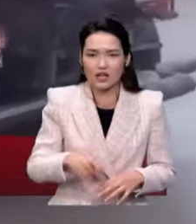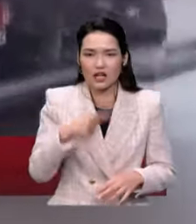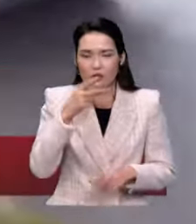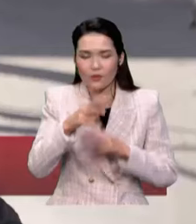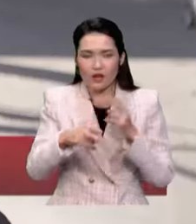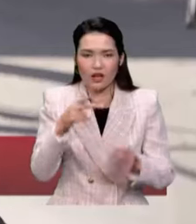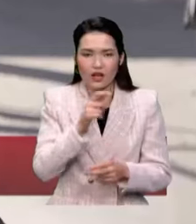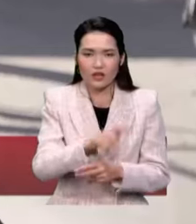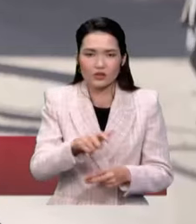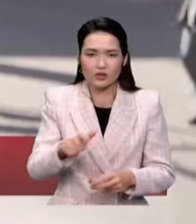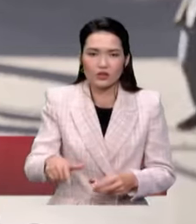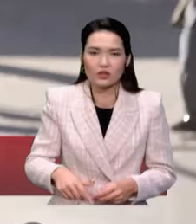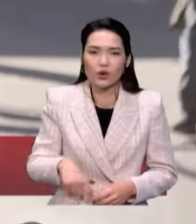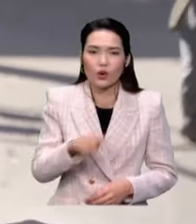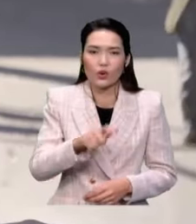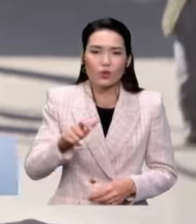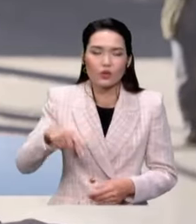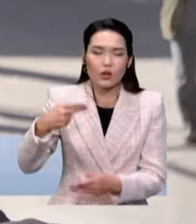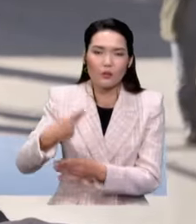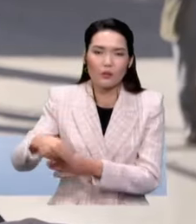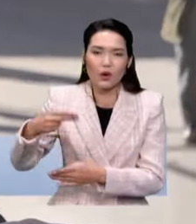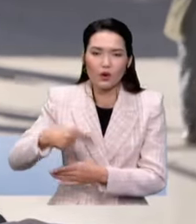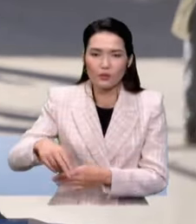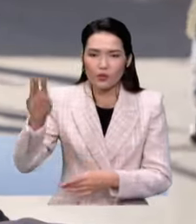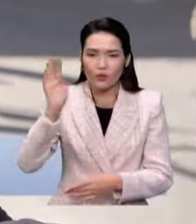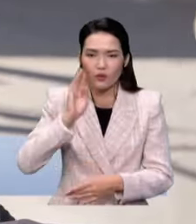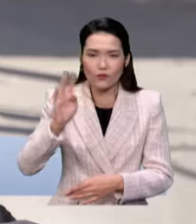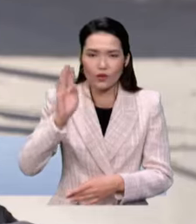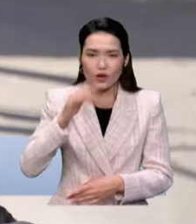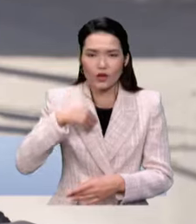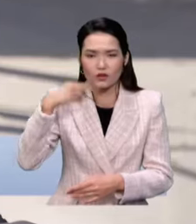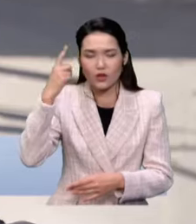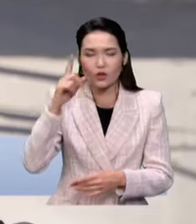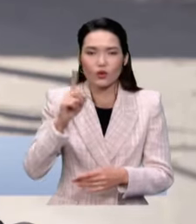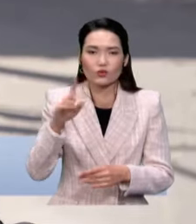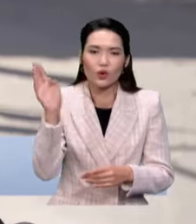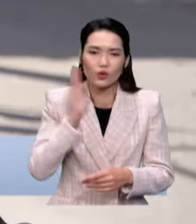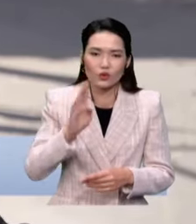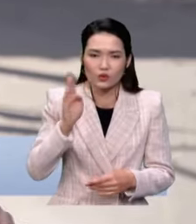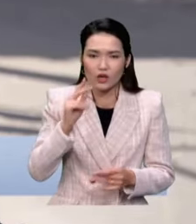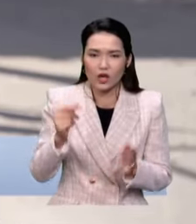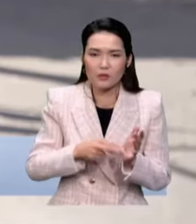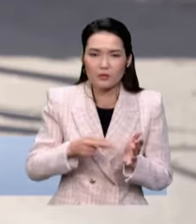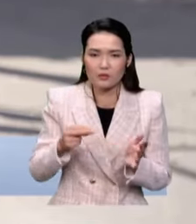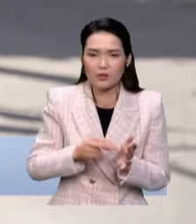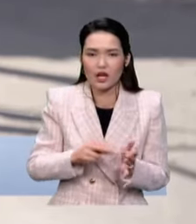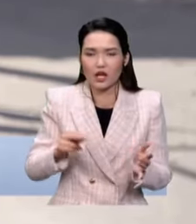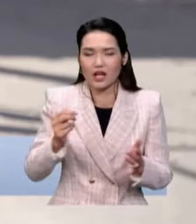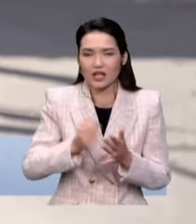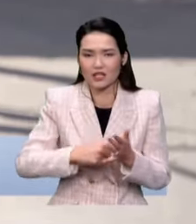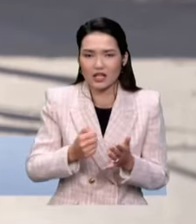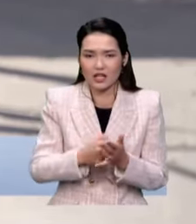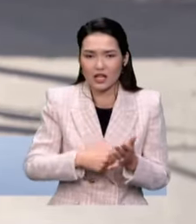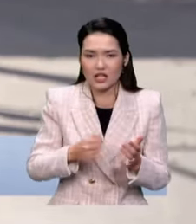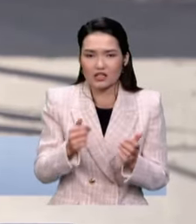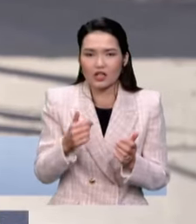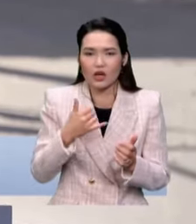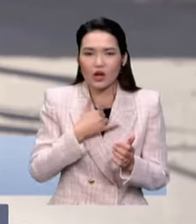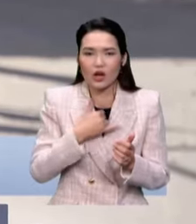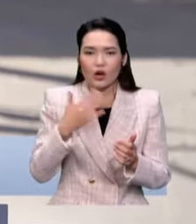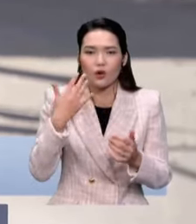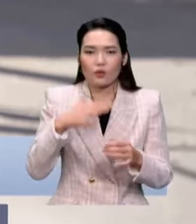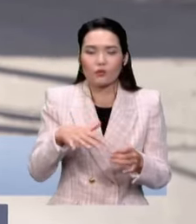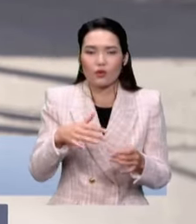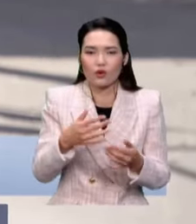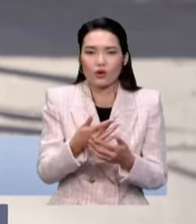ответственности люди покупают воду там уже люди помоему сродство начнут от таких воду То